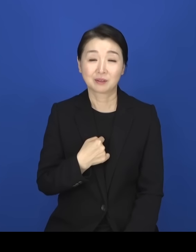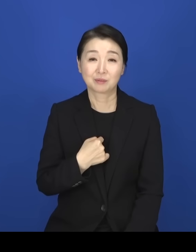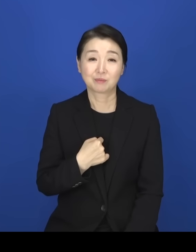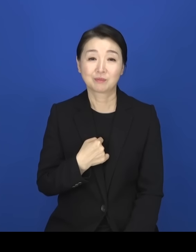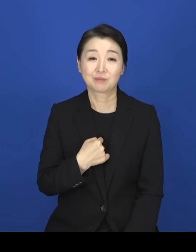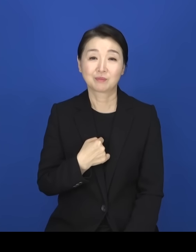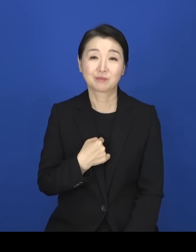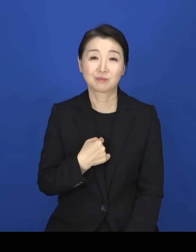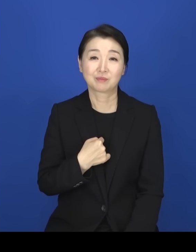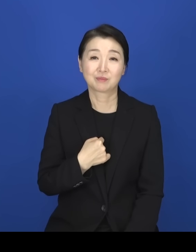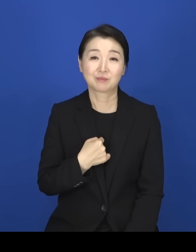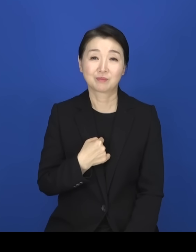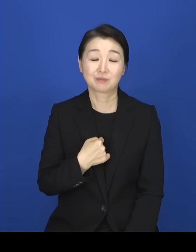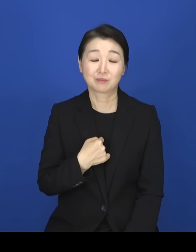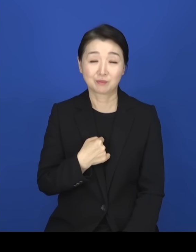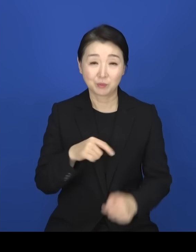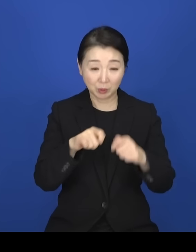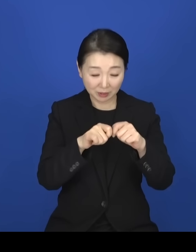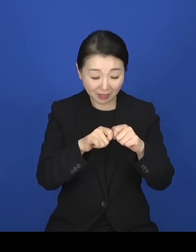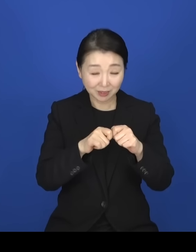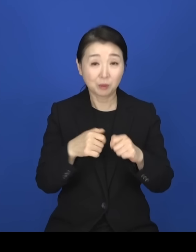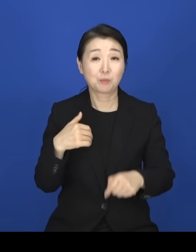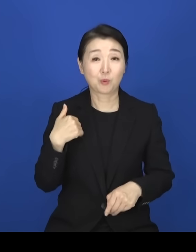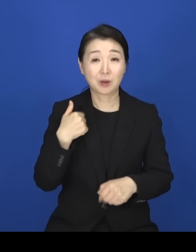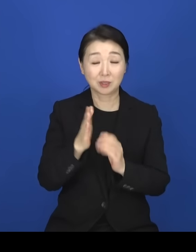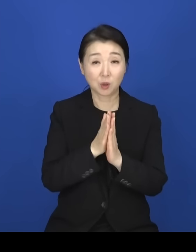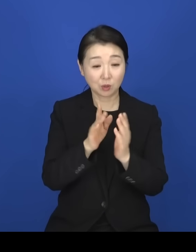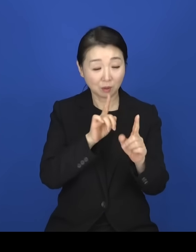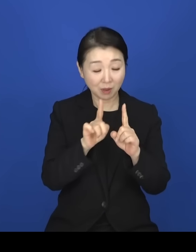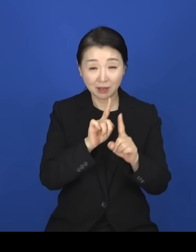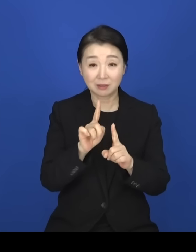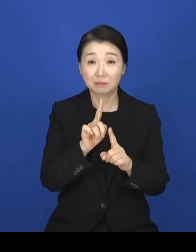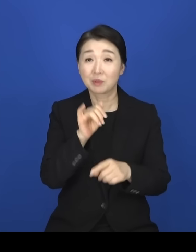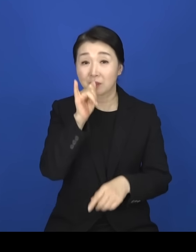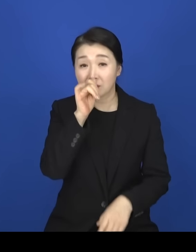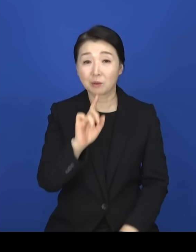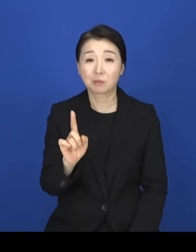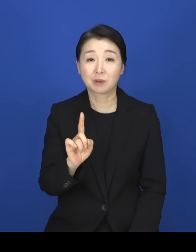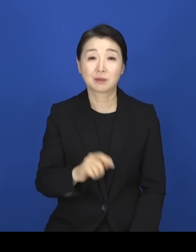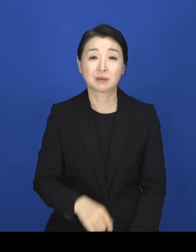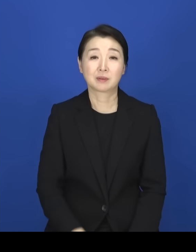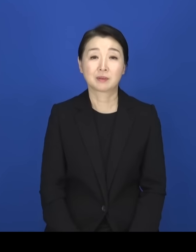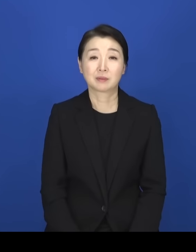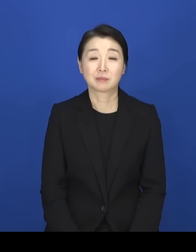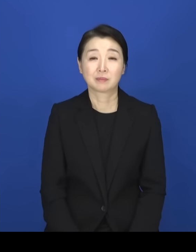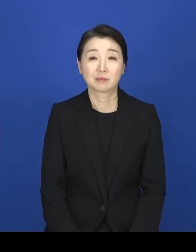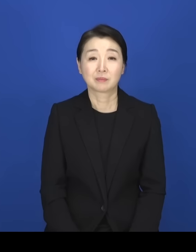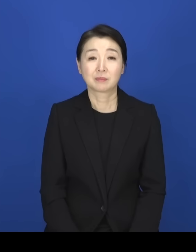정말 제가 자세히는 잘 모르겠지만 그 성경 구절에 그런 게 있잖아요. 예.